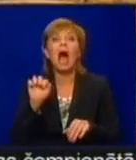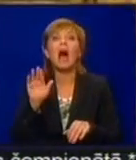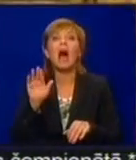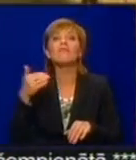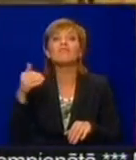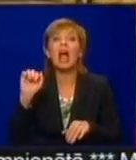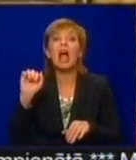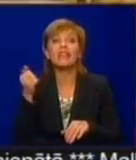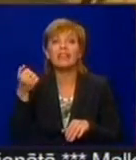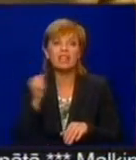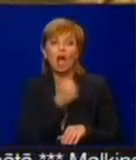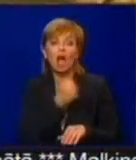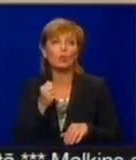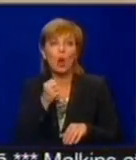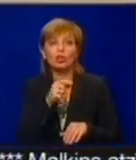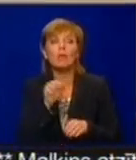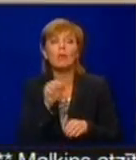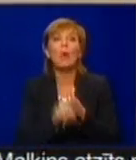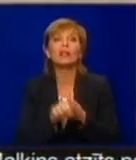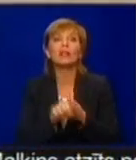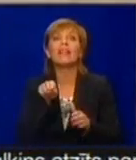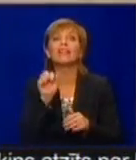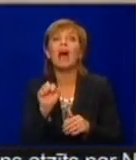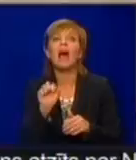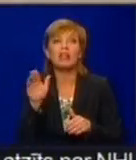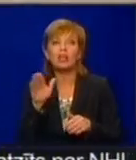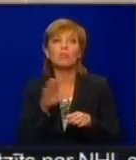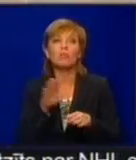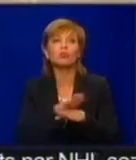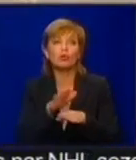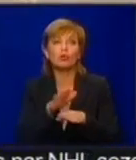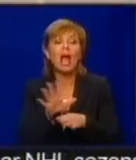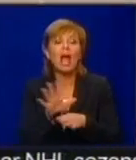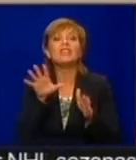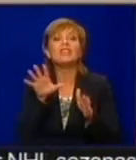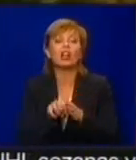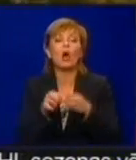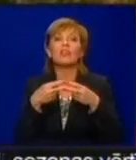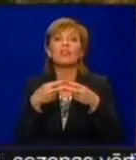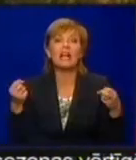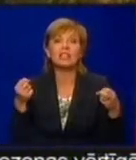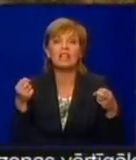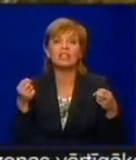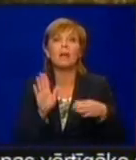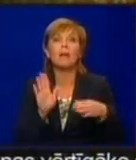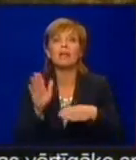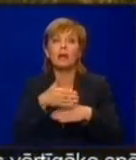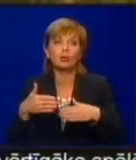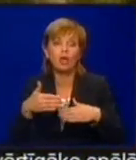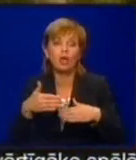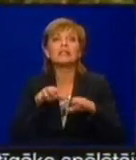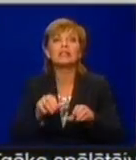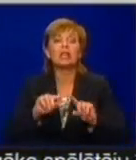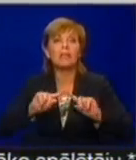Afganistānas drošības dienesti nogalināšu talibu kaujiniekus, kuri pārdrošā uzbrukumā ielauzās viesnīcā Kabulas pievārtē un sagrāba